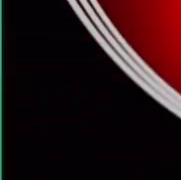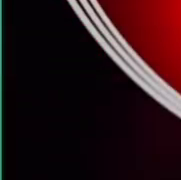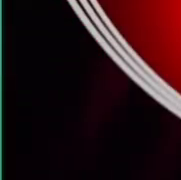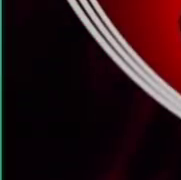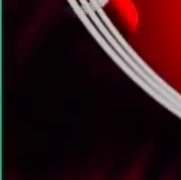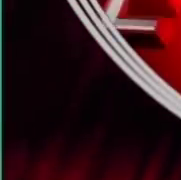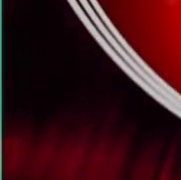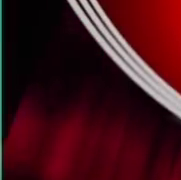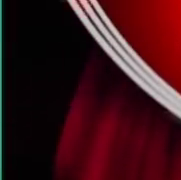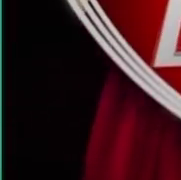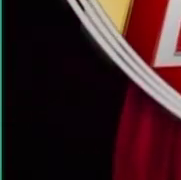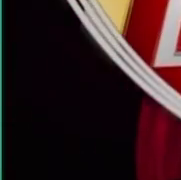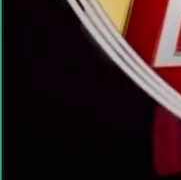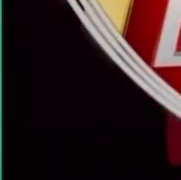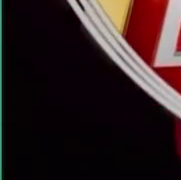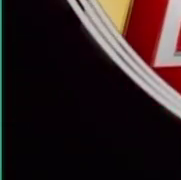Express.